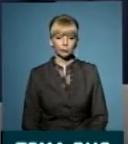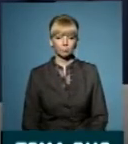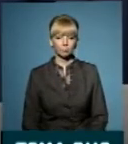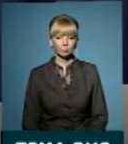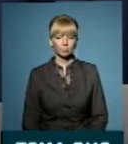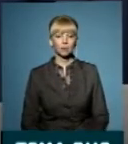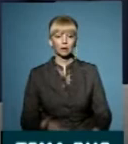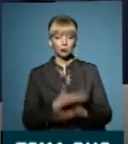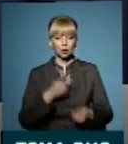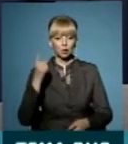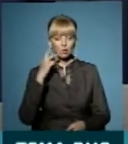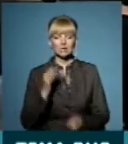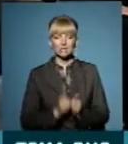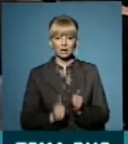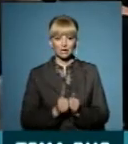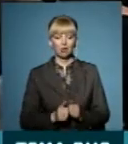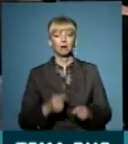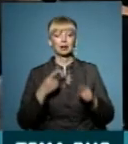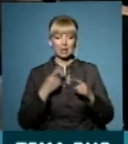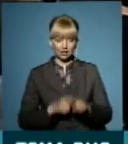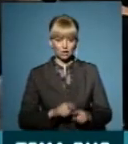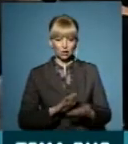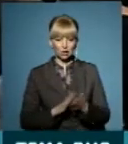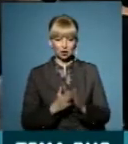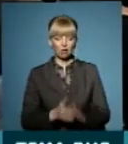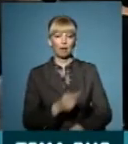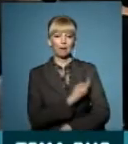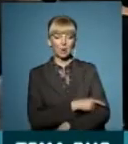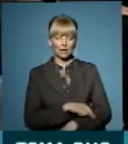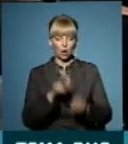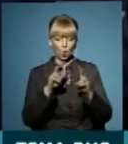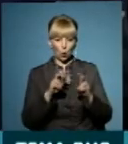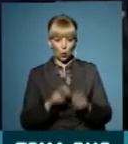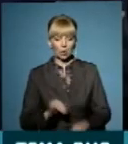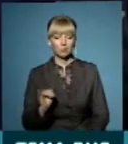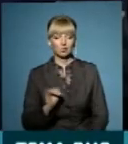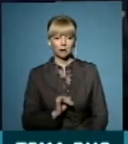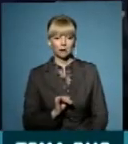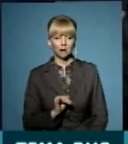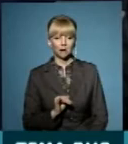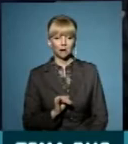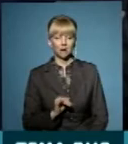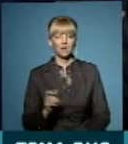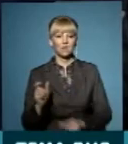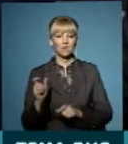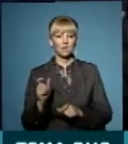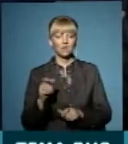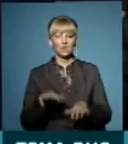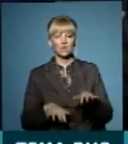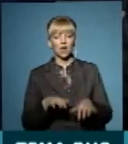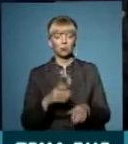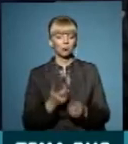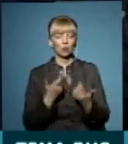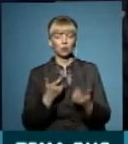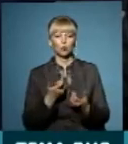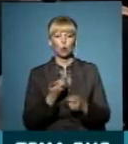Отже, ми почули найчастіше такі технічний стан, медичний огляд і вантажність, тобто занадто велика